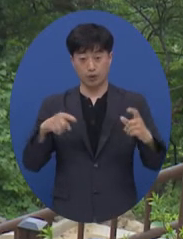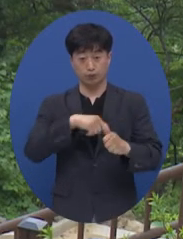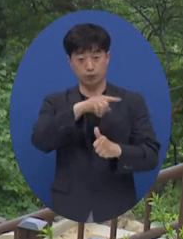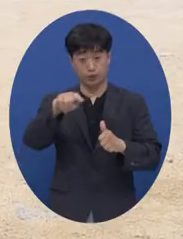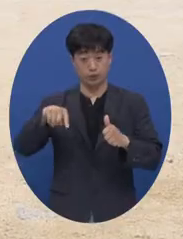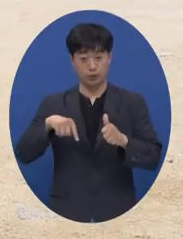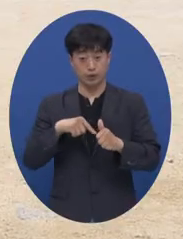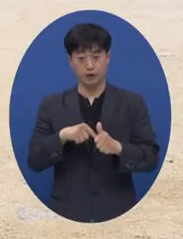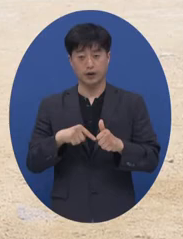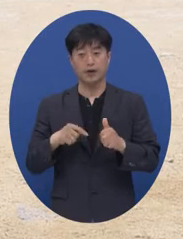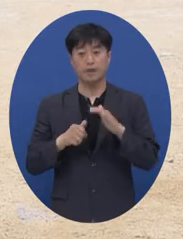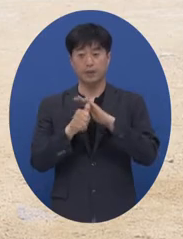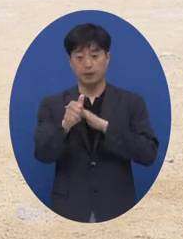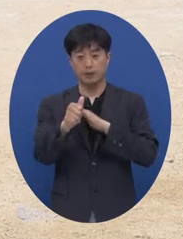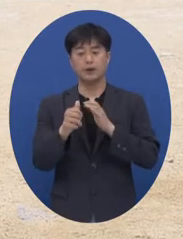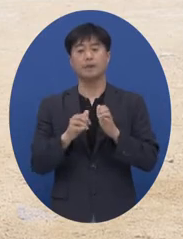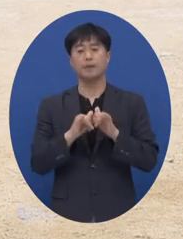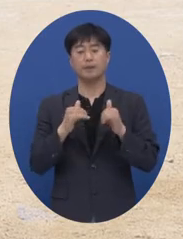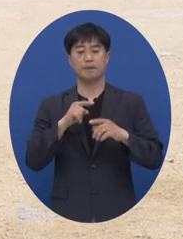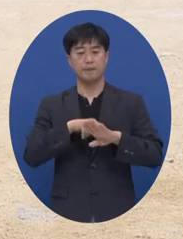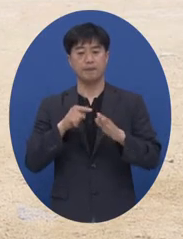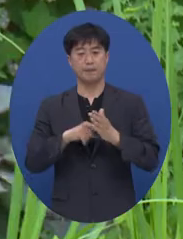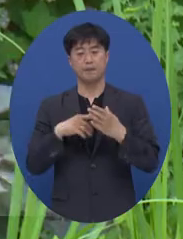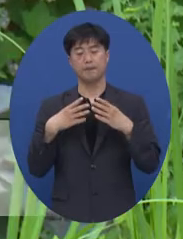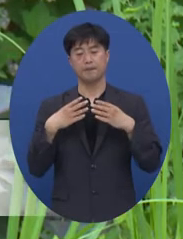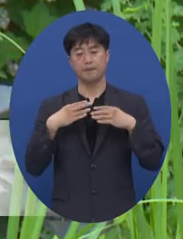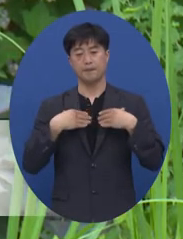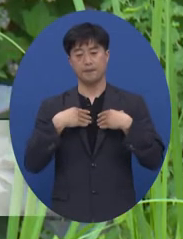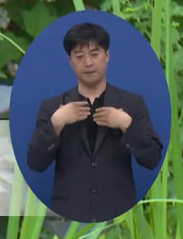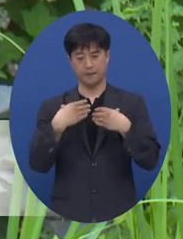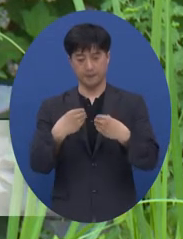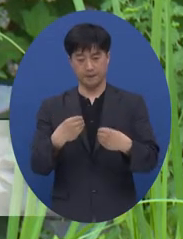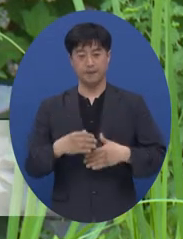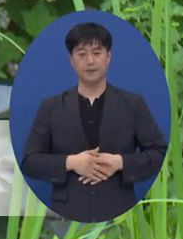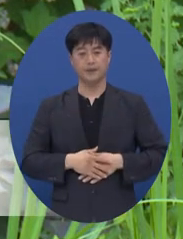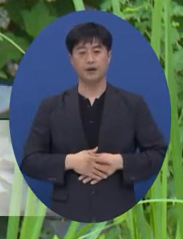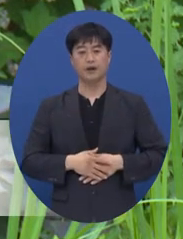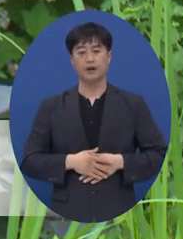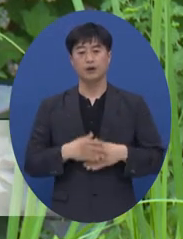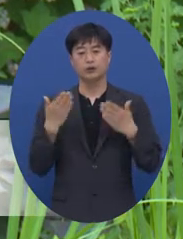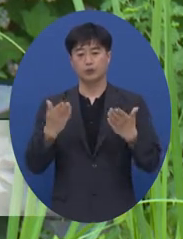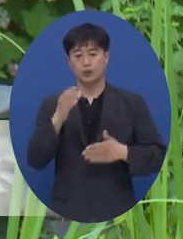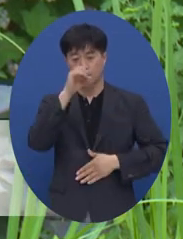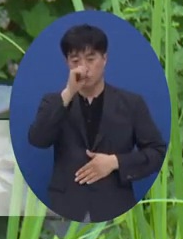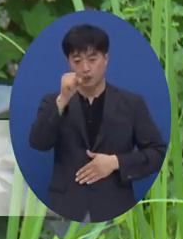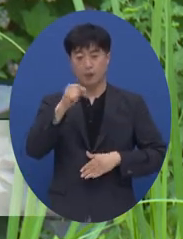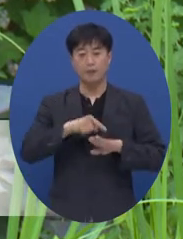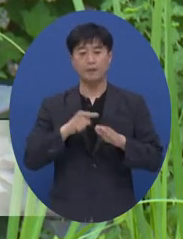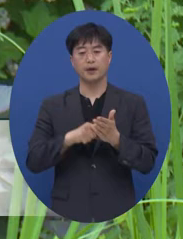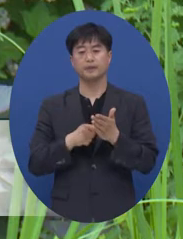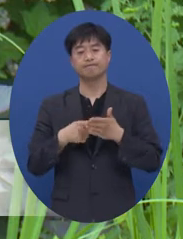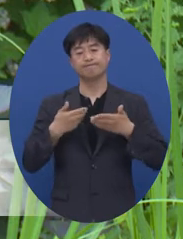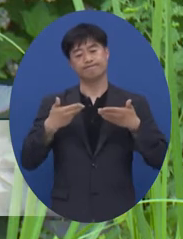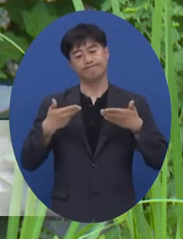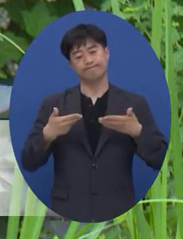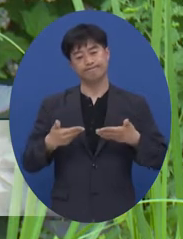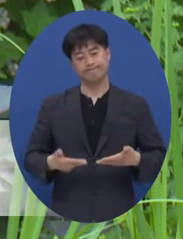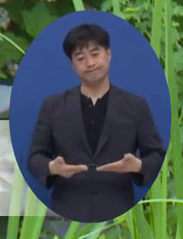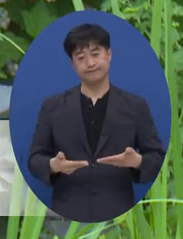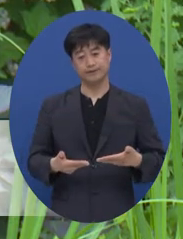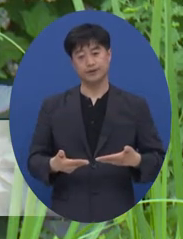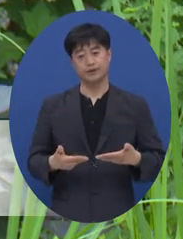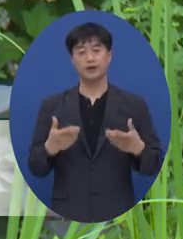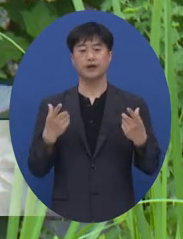분위기는 찾는 2 의 마음을 평안하게 합니다 조용해서 좋구요 또 마음에 여경은 참